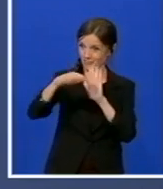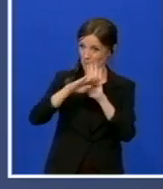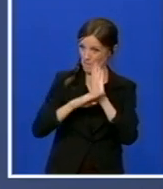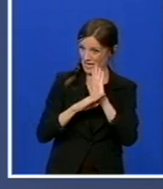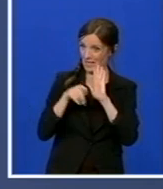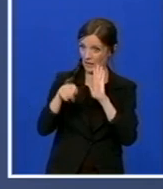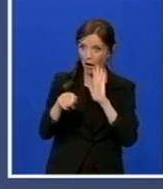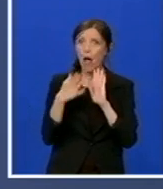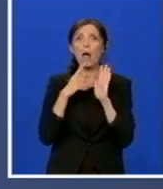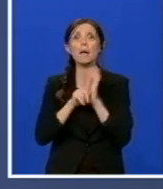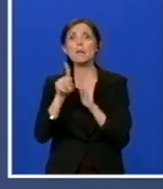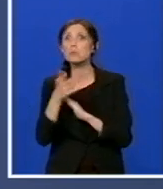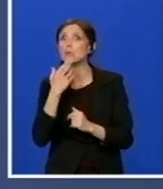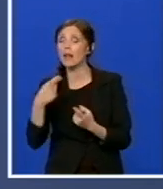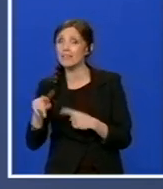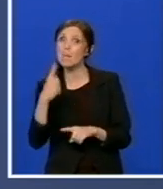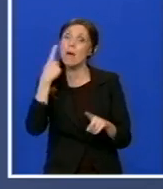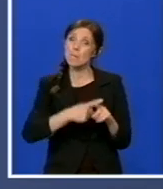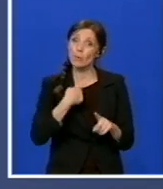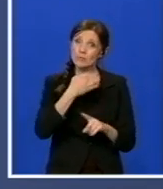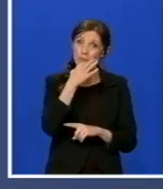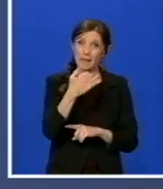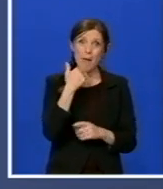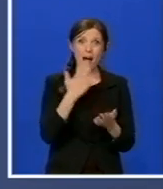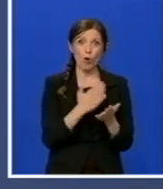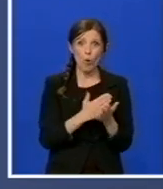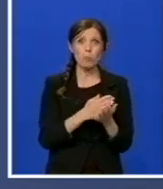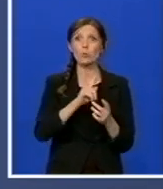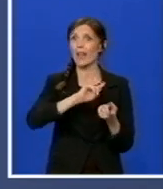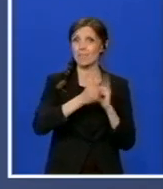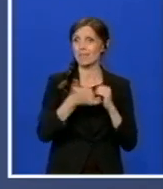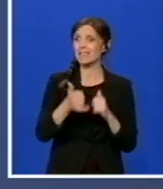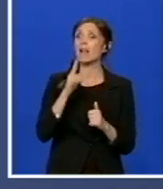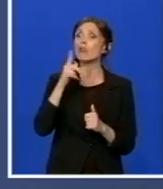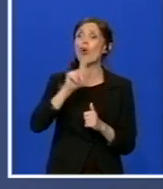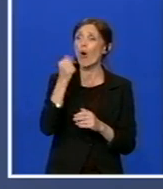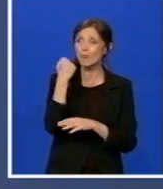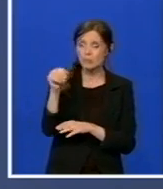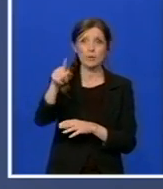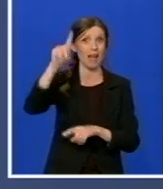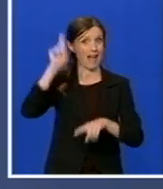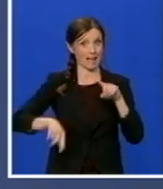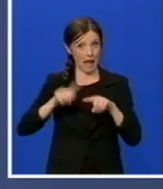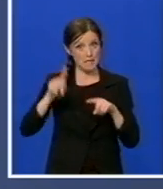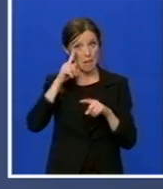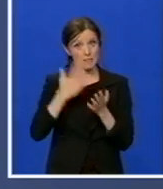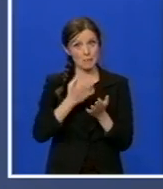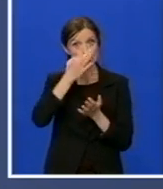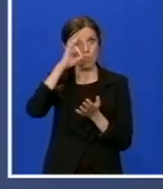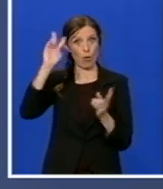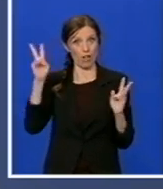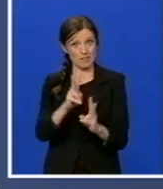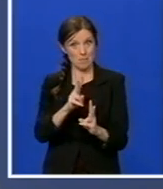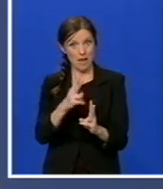će kažnjavanje dovesti do tog pada broja obolelih koje se očekuje ili su u planu možda još neke nove mere? I